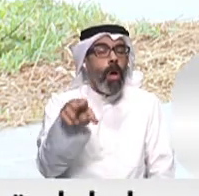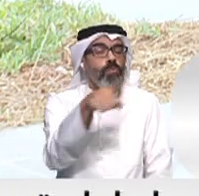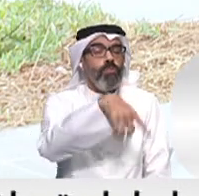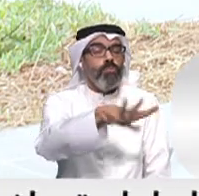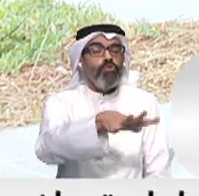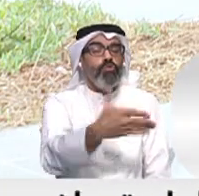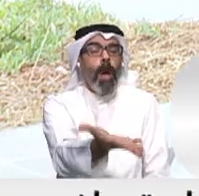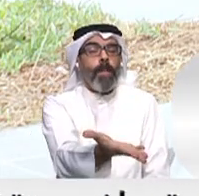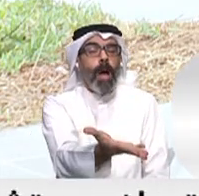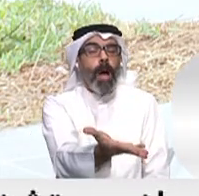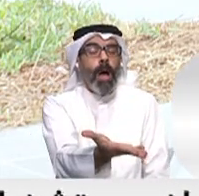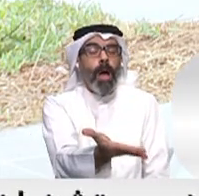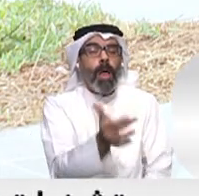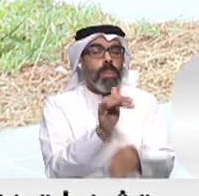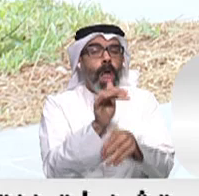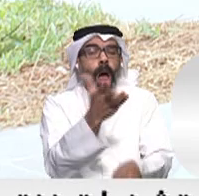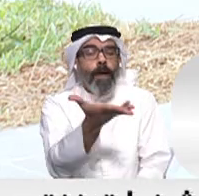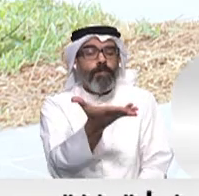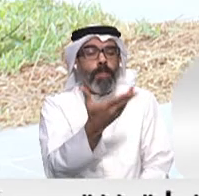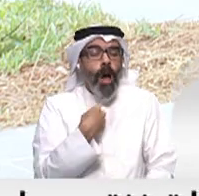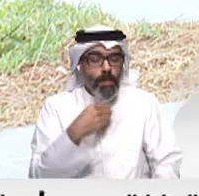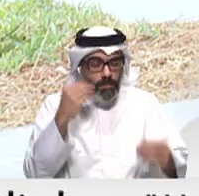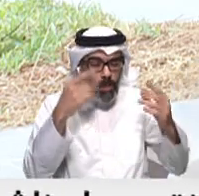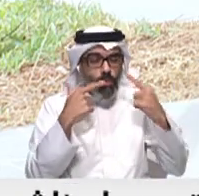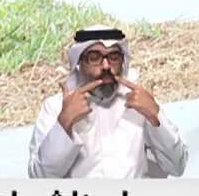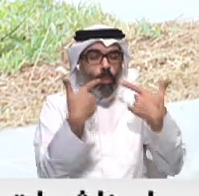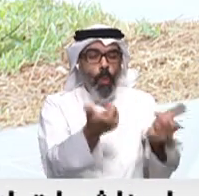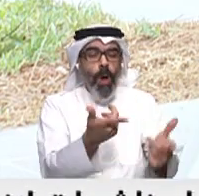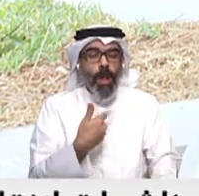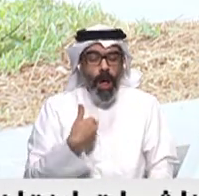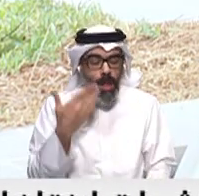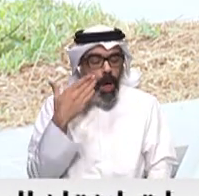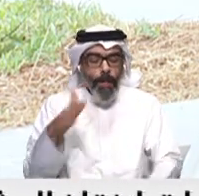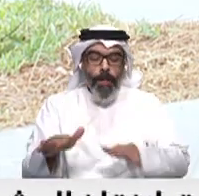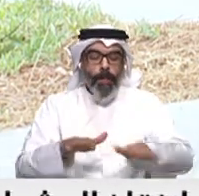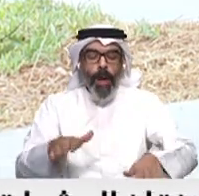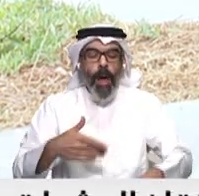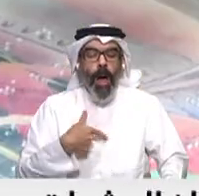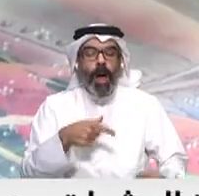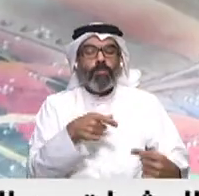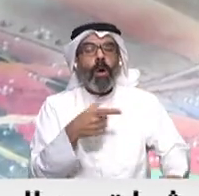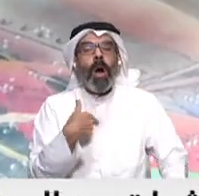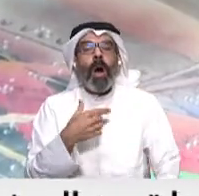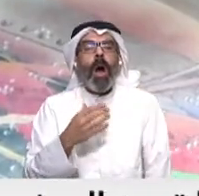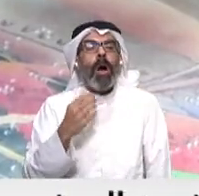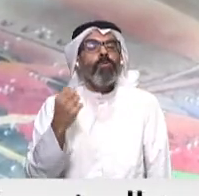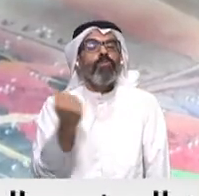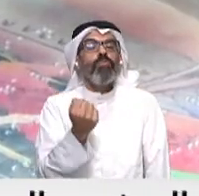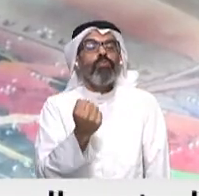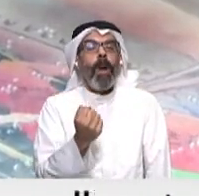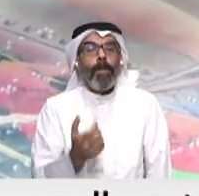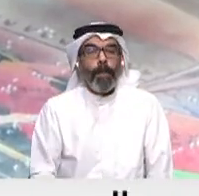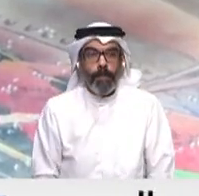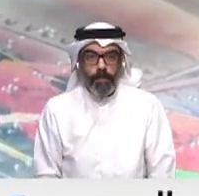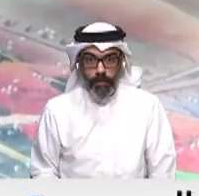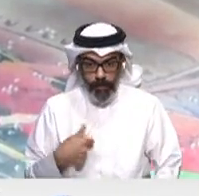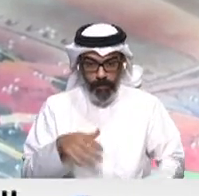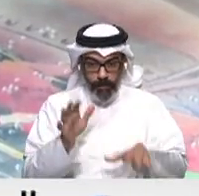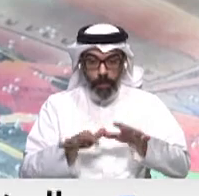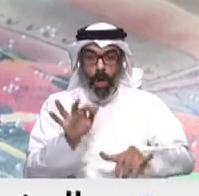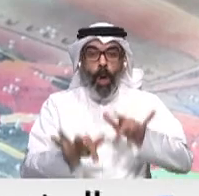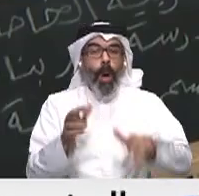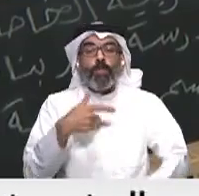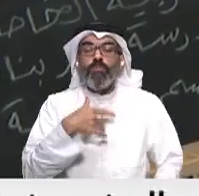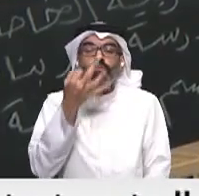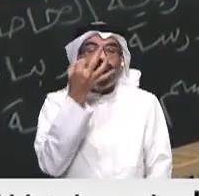احنا نحاول نثقف ونوعي المجتمع بالإعاقة البصرية، هذا أبرز التحدي أنا بالنسبة لي أنا. وعلى الرغم من وجود التحديات إلا